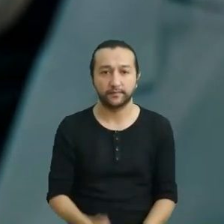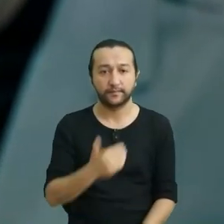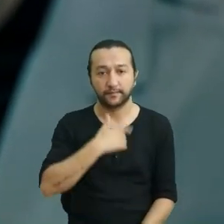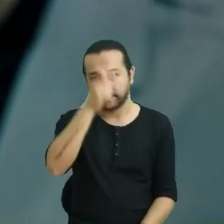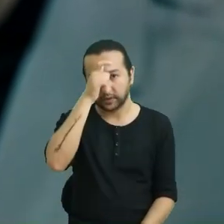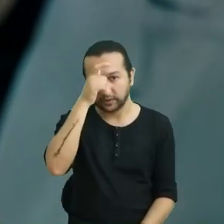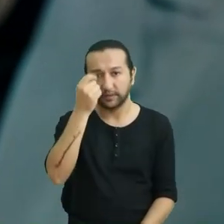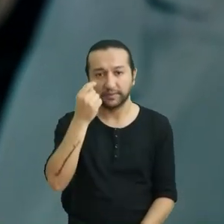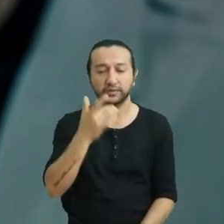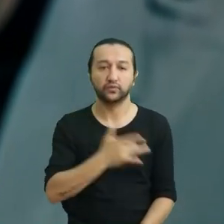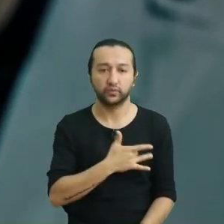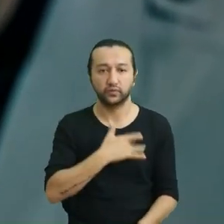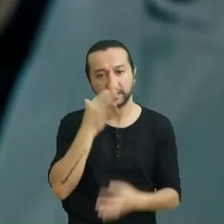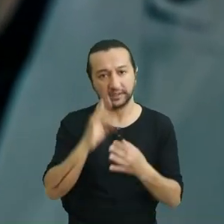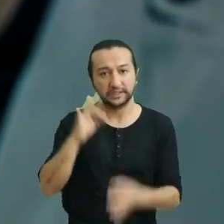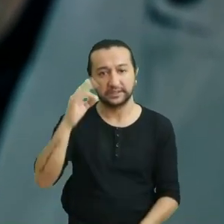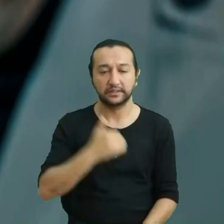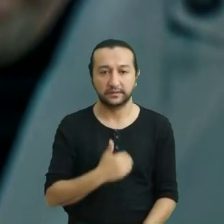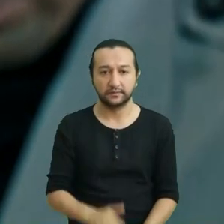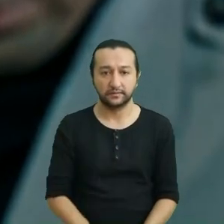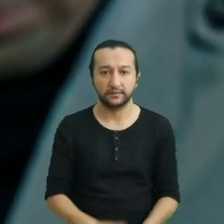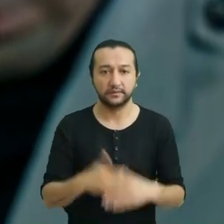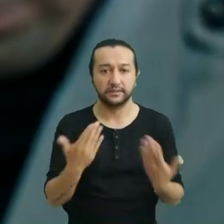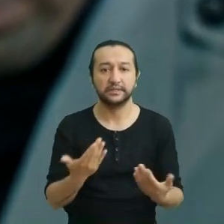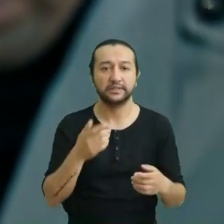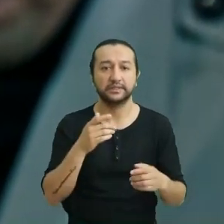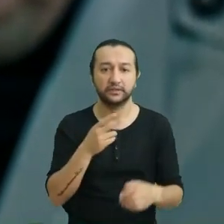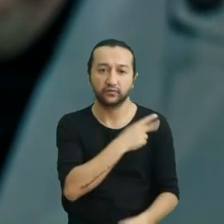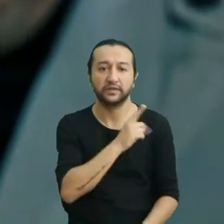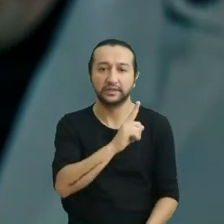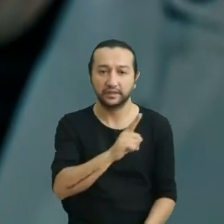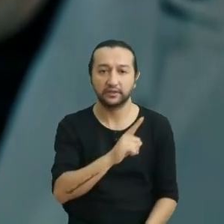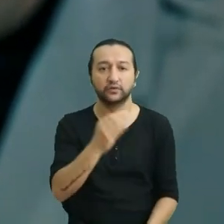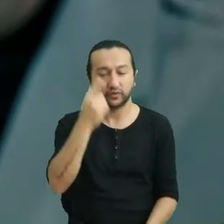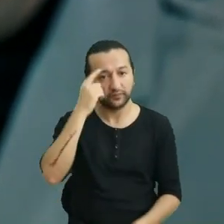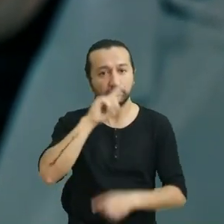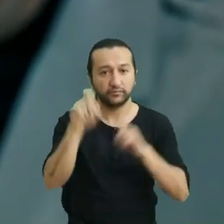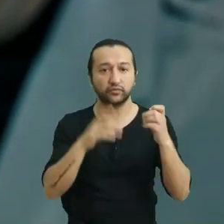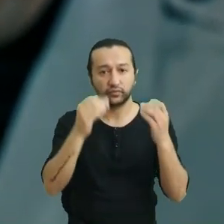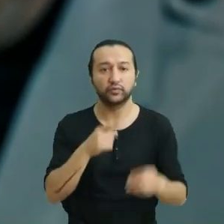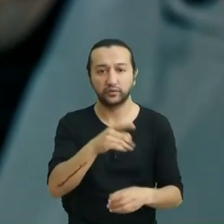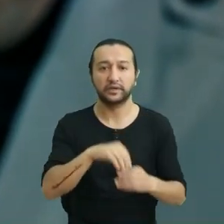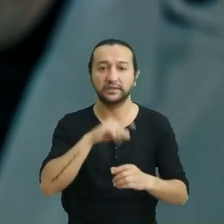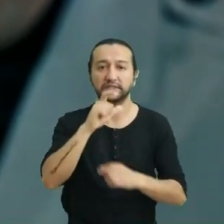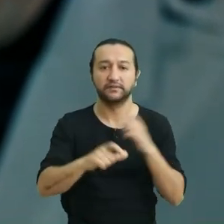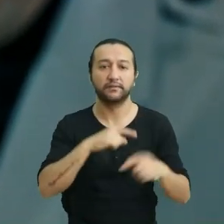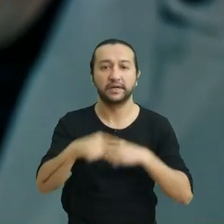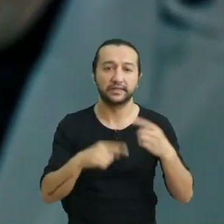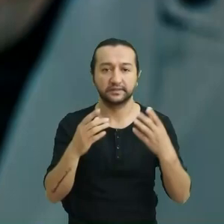Biz Türkler biraz duygusal insanlarız. İşe giderken bile 10 tane soru geçer kafamızdan, onunla da cevap